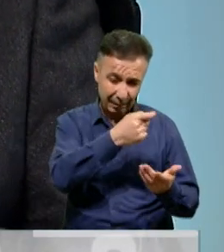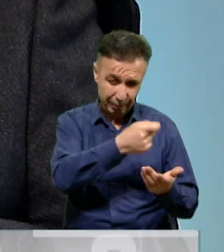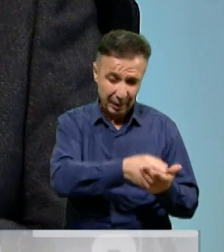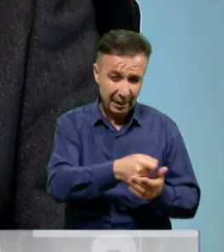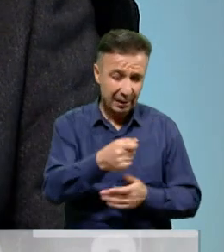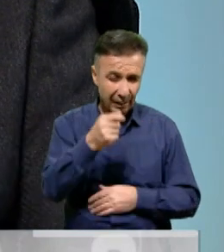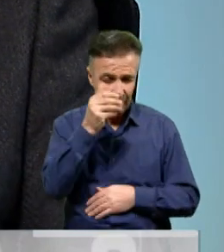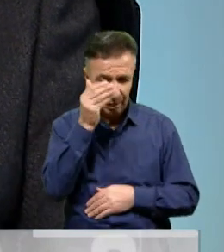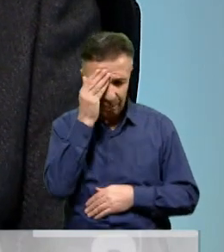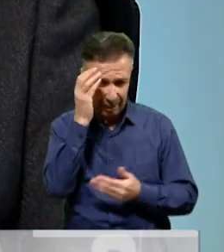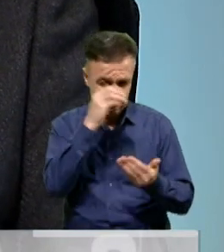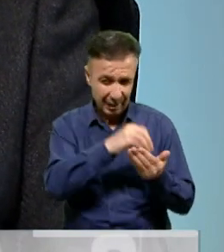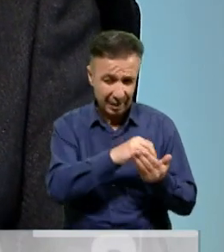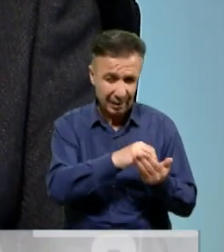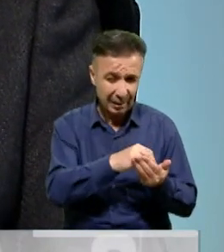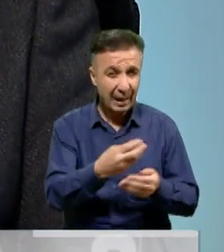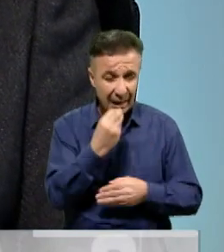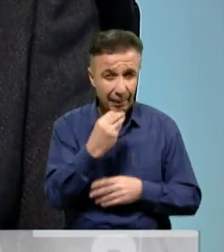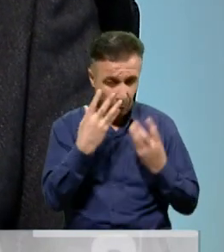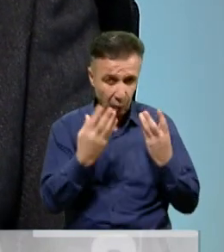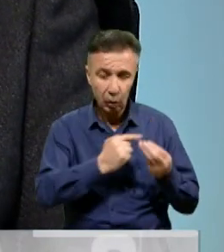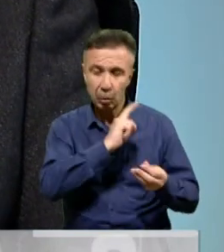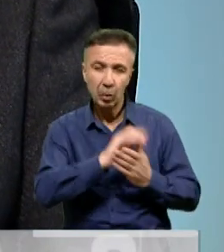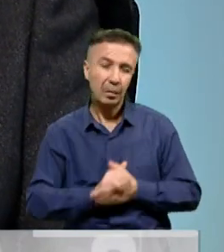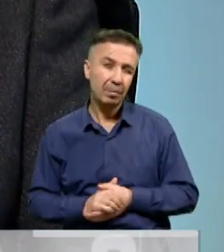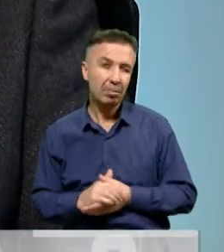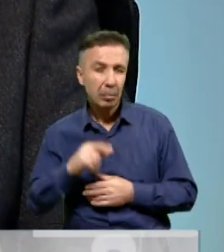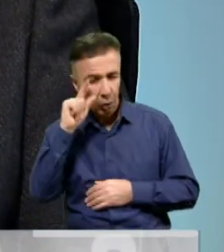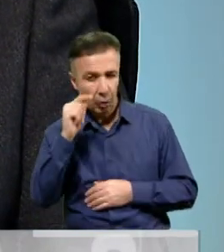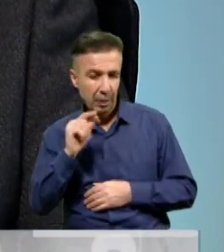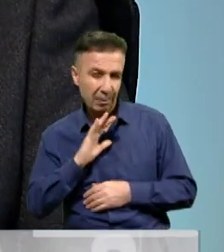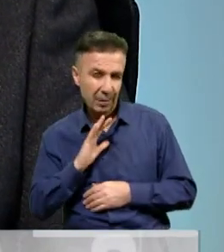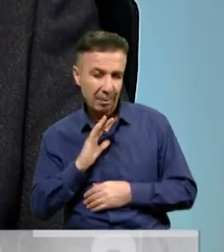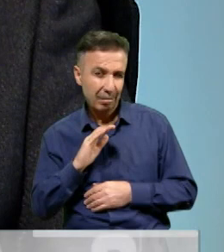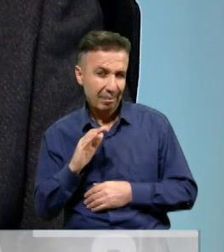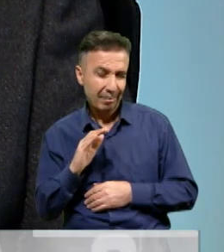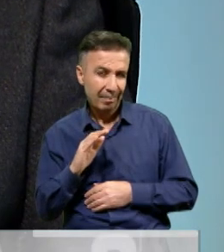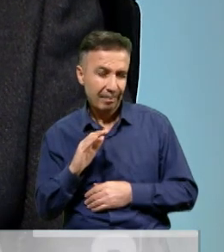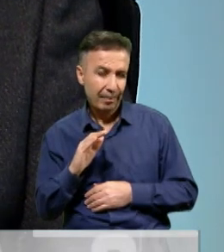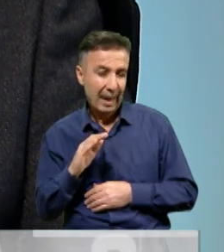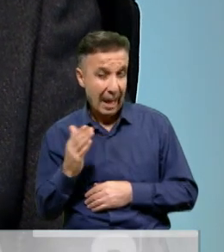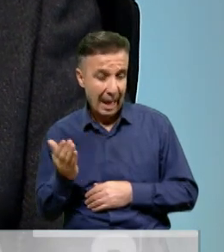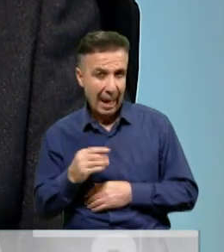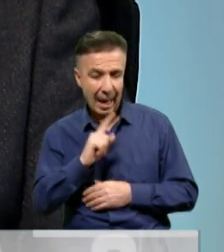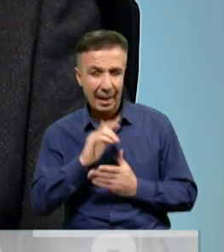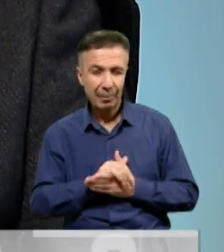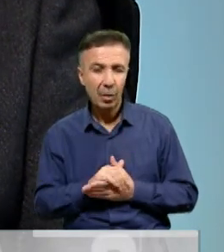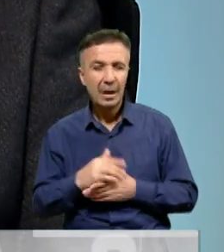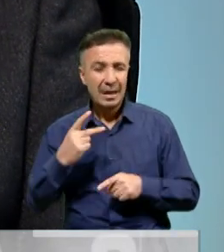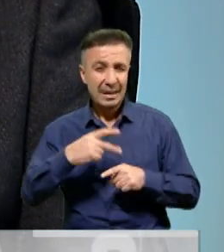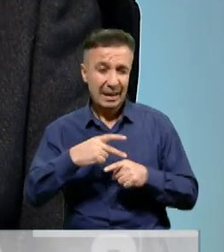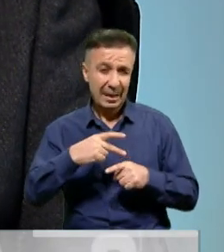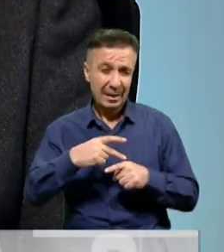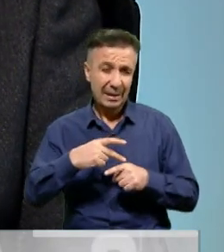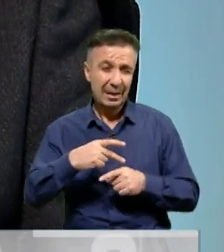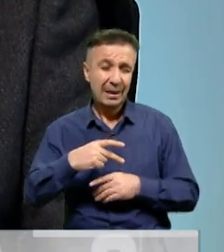mi tereddüdüne düşmüş anladığıma göre. Şimdi burada eğer o zekat kızına verildiyse ve